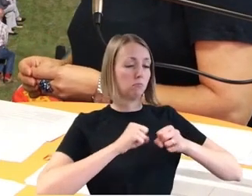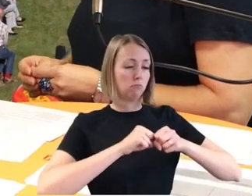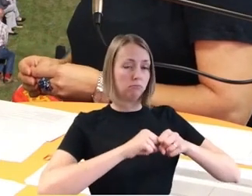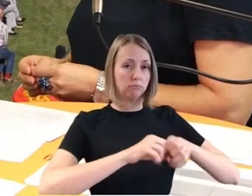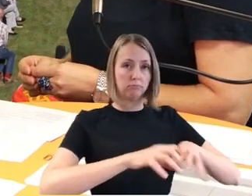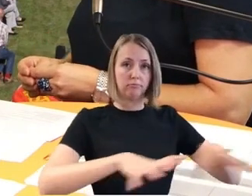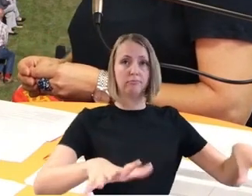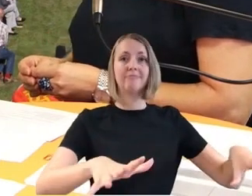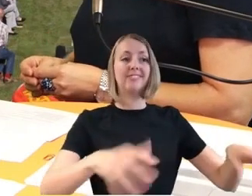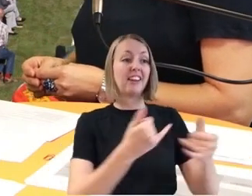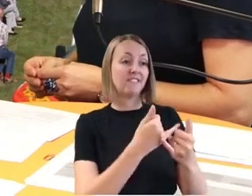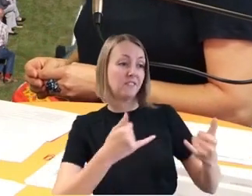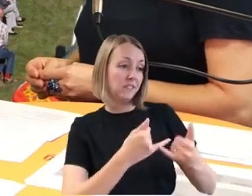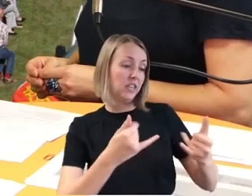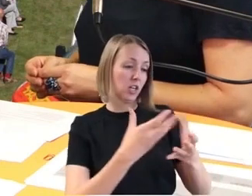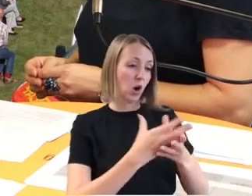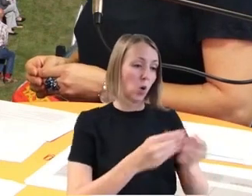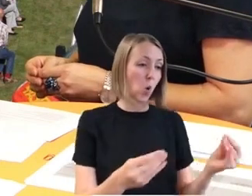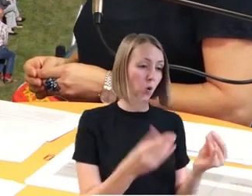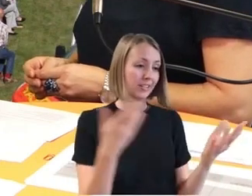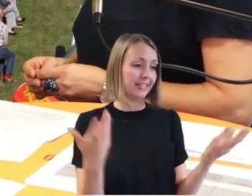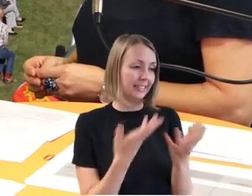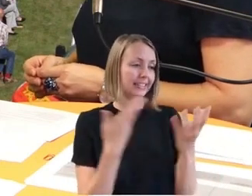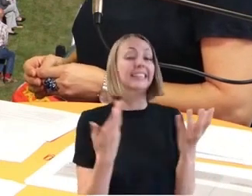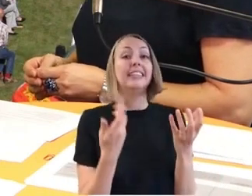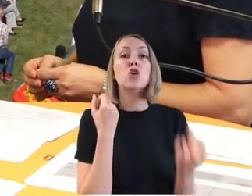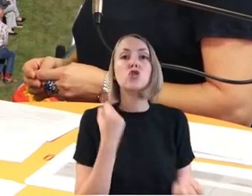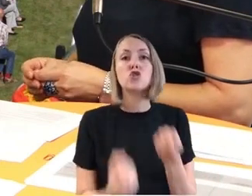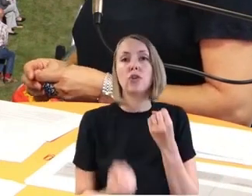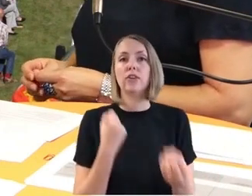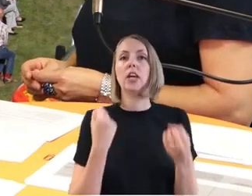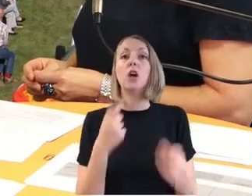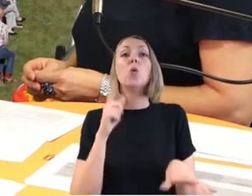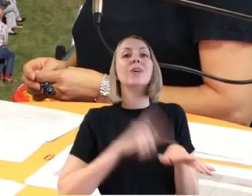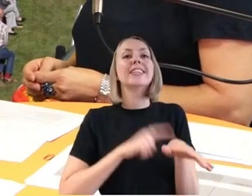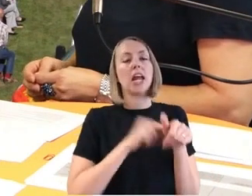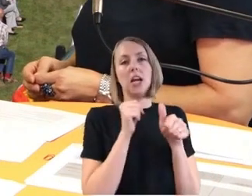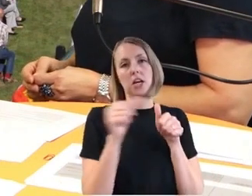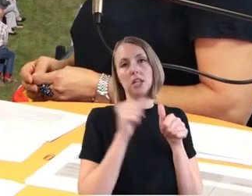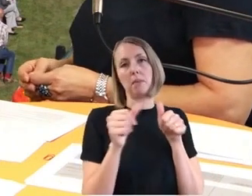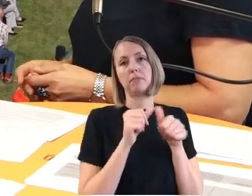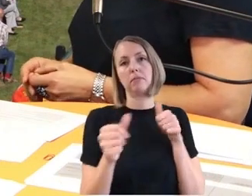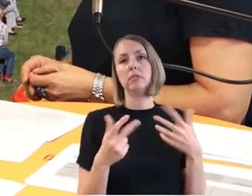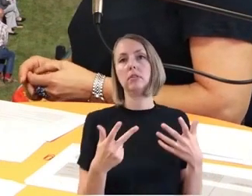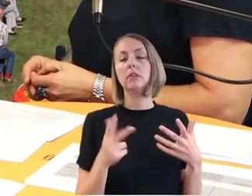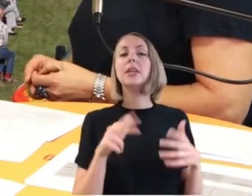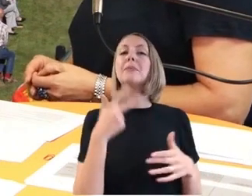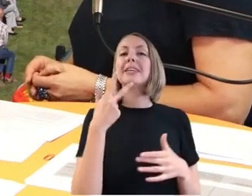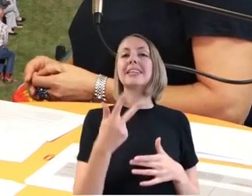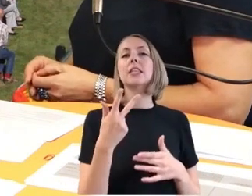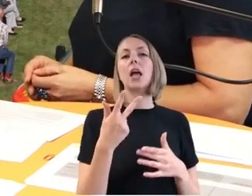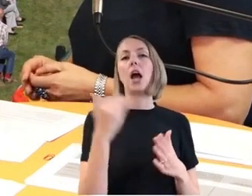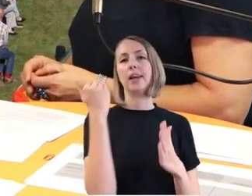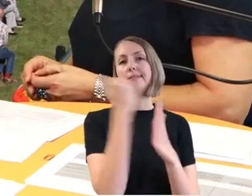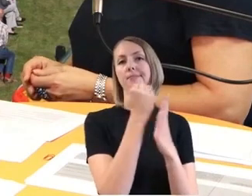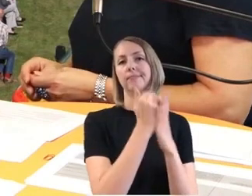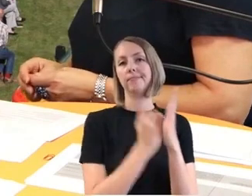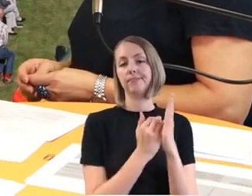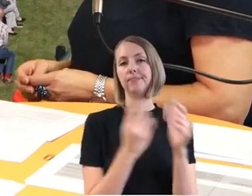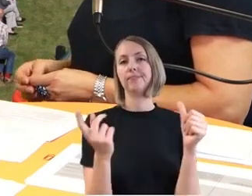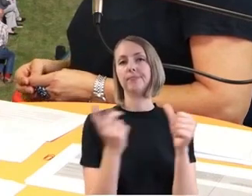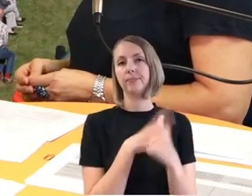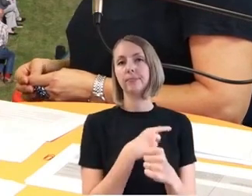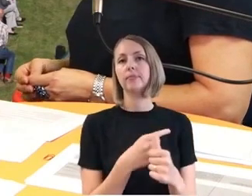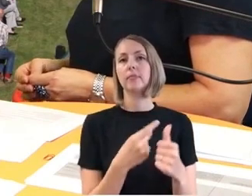und auch sehr zeitkritische das heißt wir haben dort drei leitlinien im prinzip